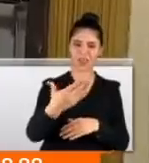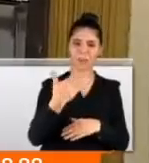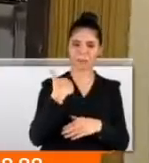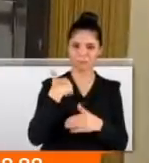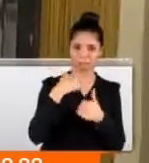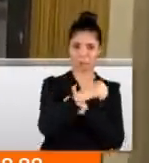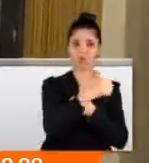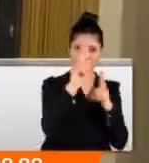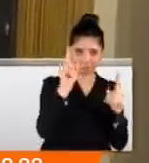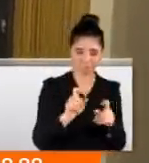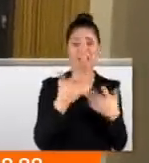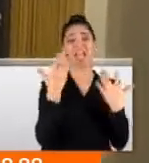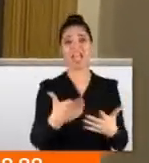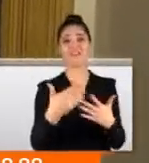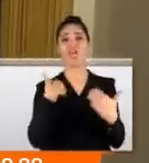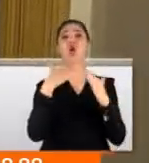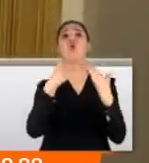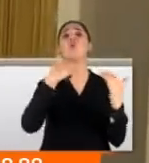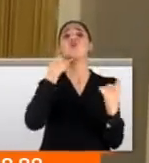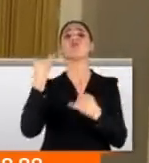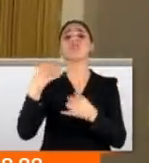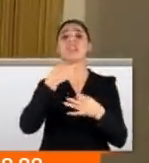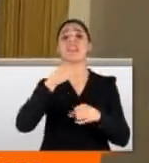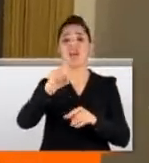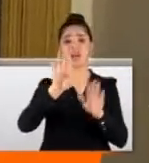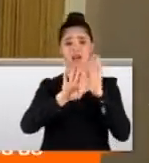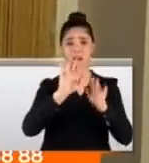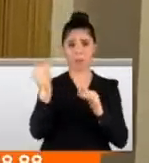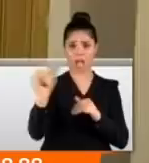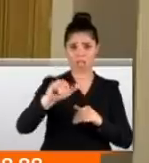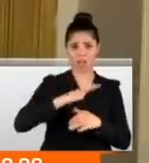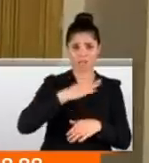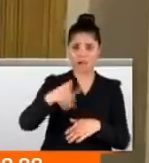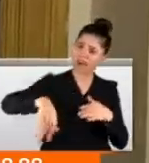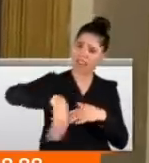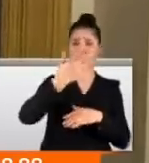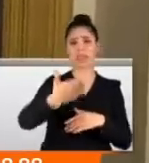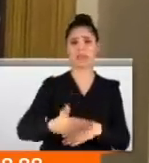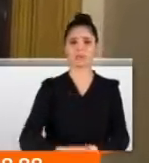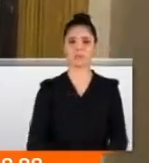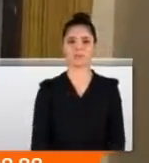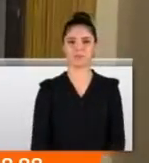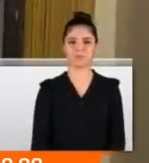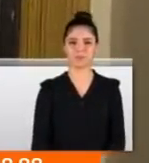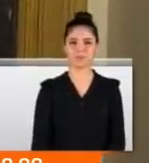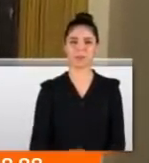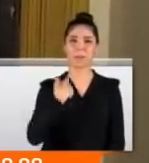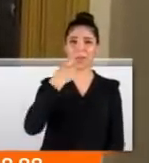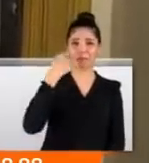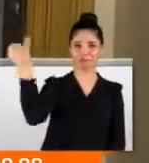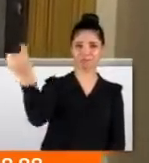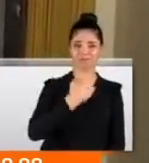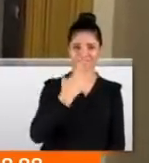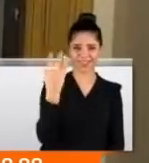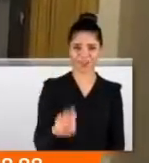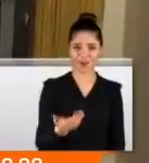ben de mi uzaklaştım? Evet, ben komşuyu almıyorum. Sen kapının dibine kadar geldin, orada bekliyorsun. Ben de Müşerref teyzeden